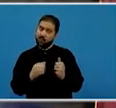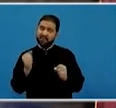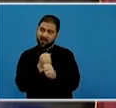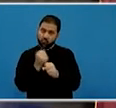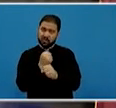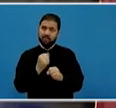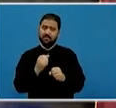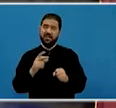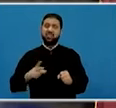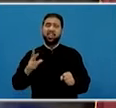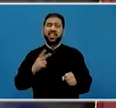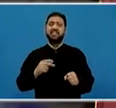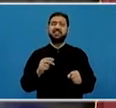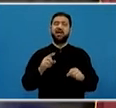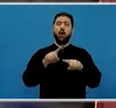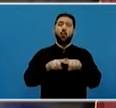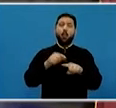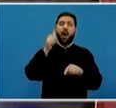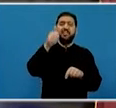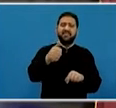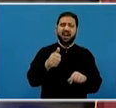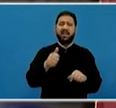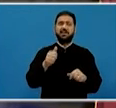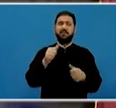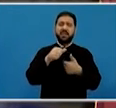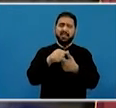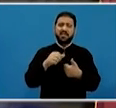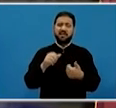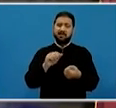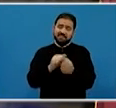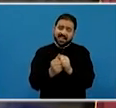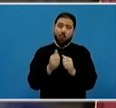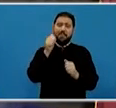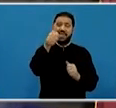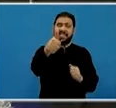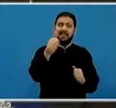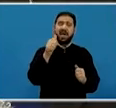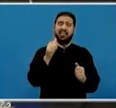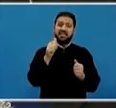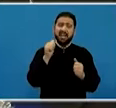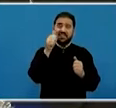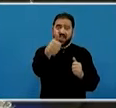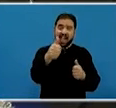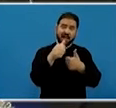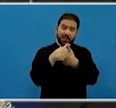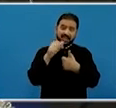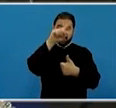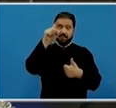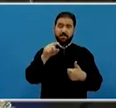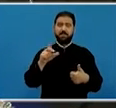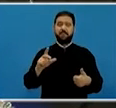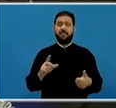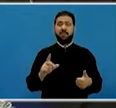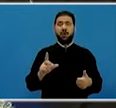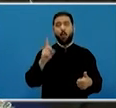cu adevărat prietenia sau prietenia adevărată? Ce ar fi? Cred că este o relație de bună înțelegere și